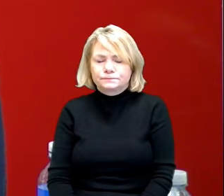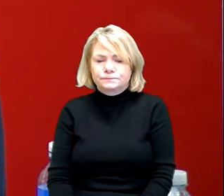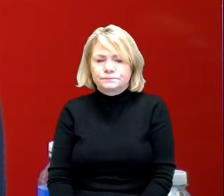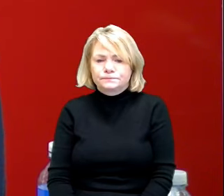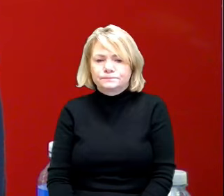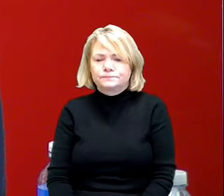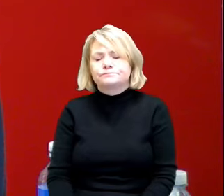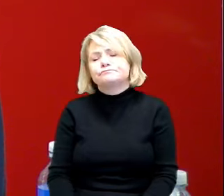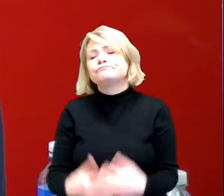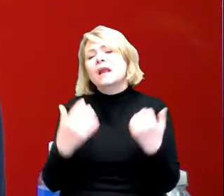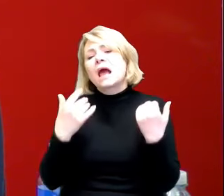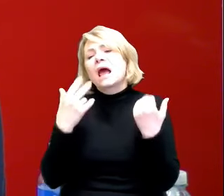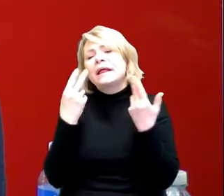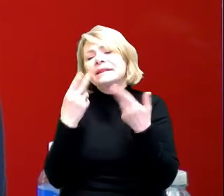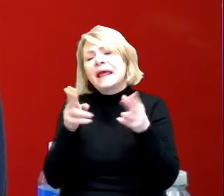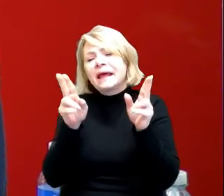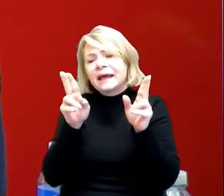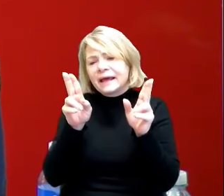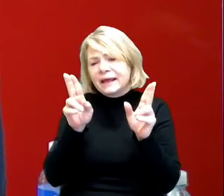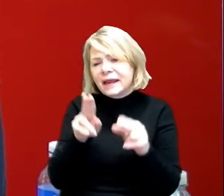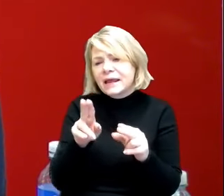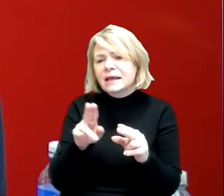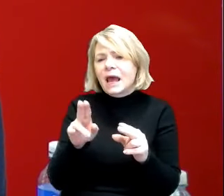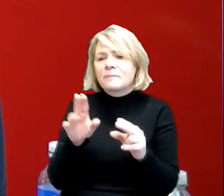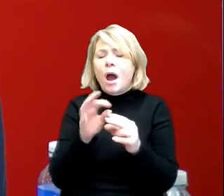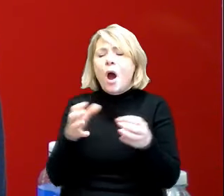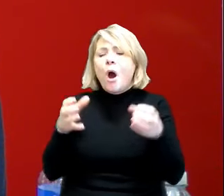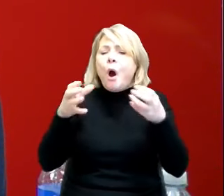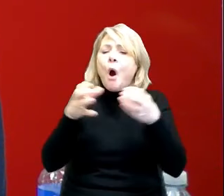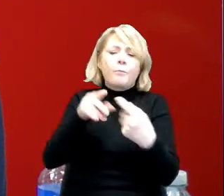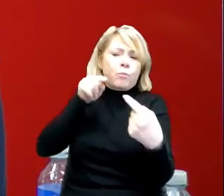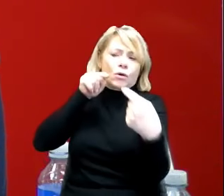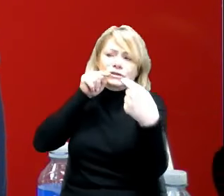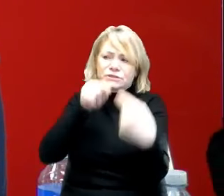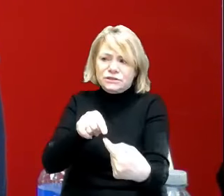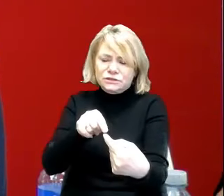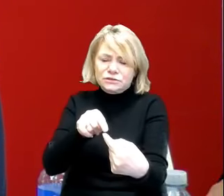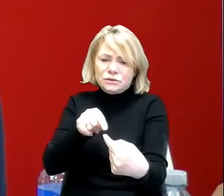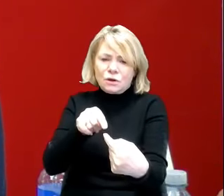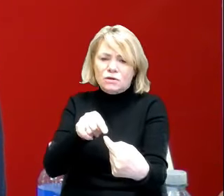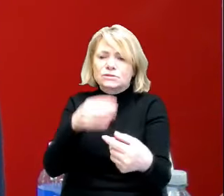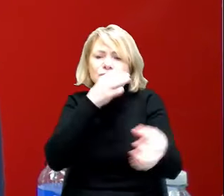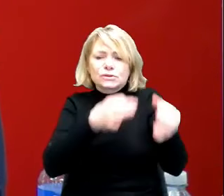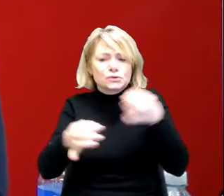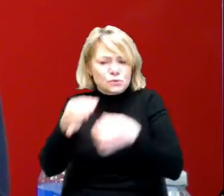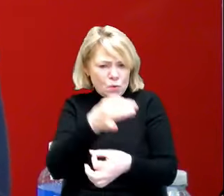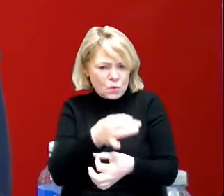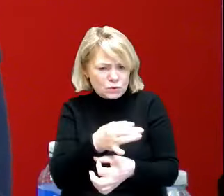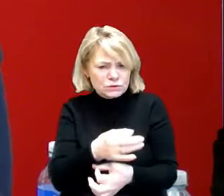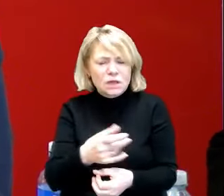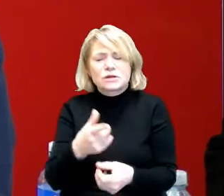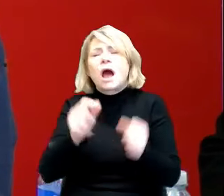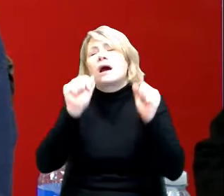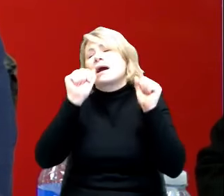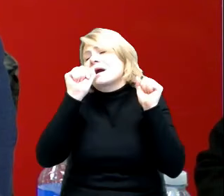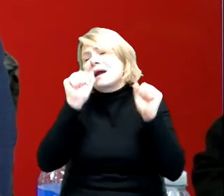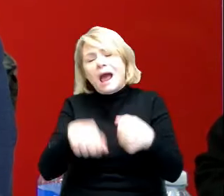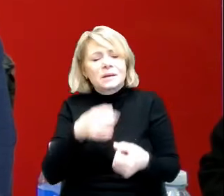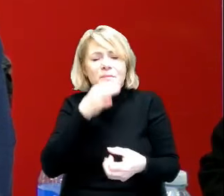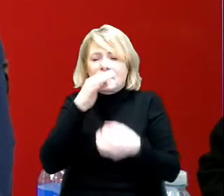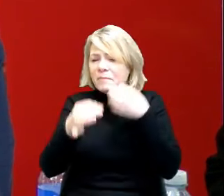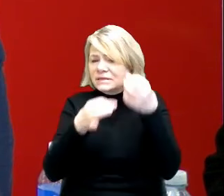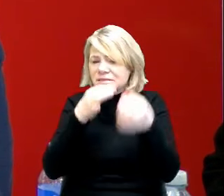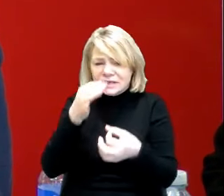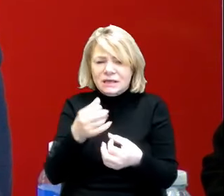klubo opozicijos valandėlėje yra užduodamas klausimas gaunamas atsakymas galima reaguoti vėliau mes jeigu